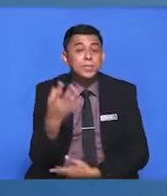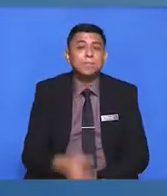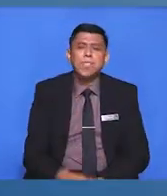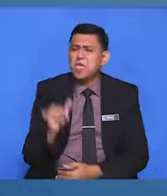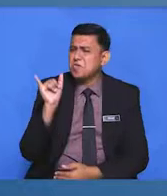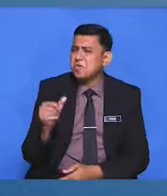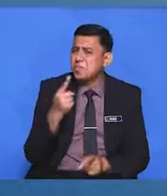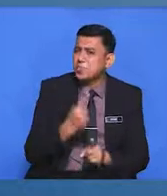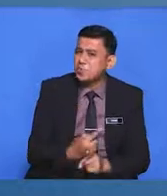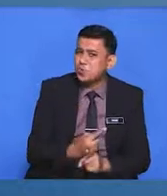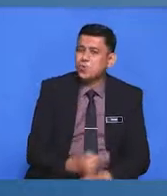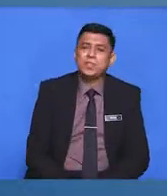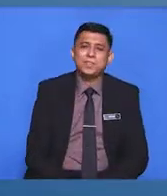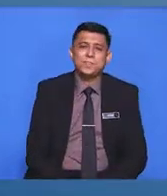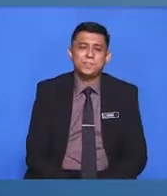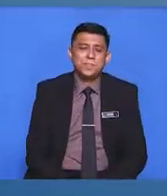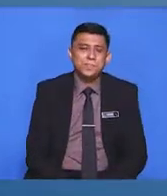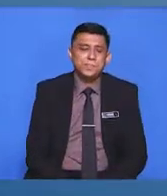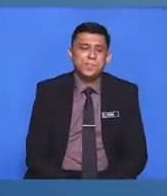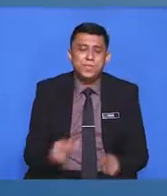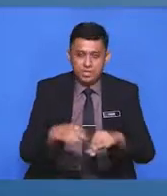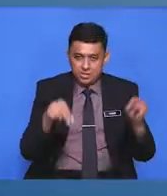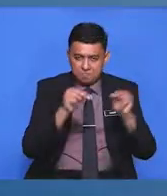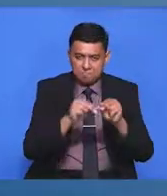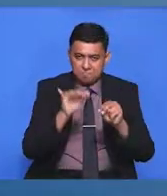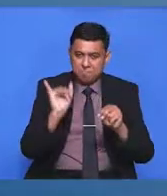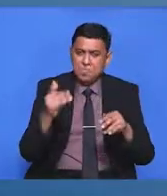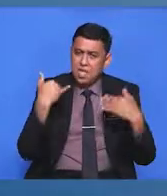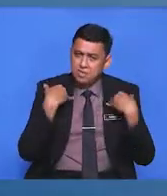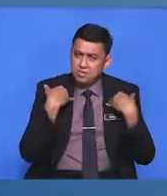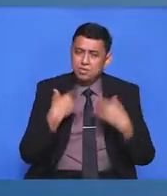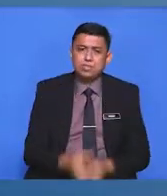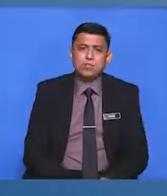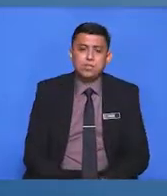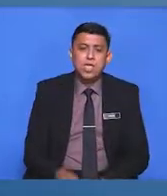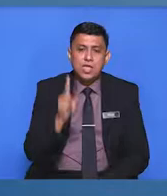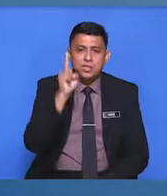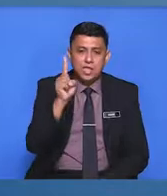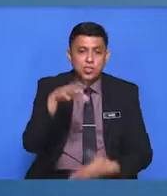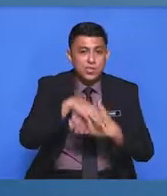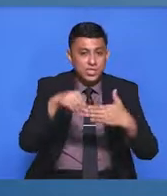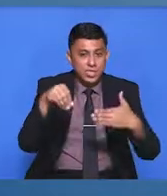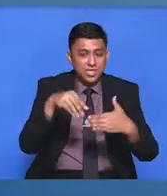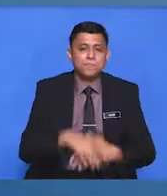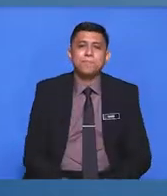Ya, tepat sekali. Nilai wang yang ada adalah RM1.